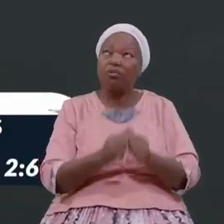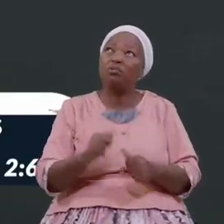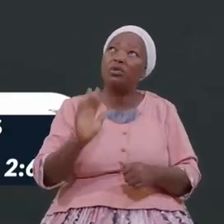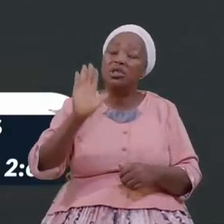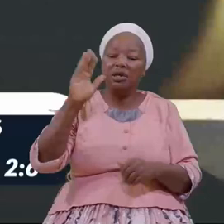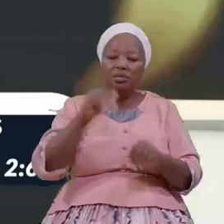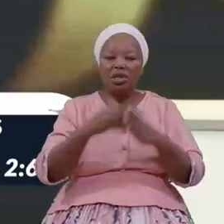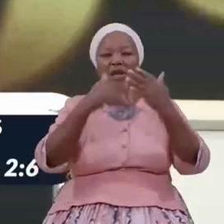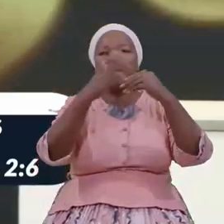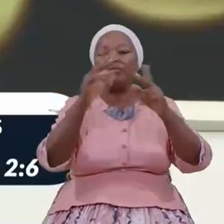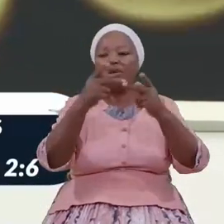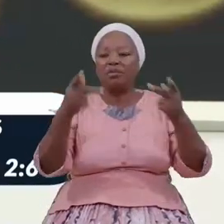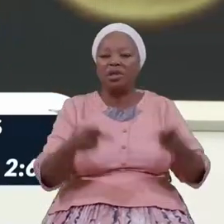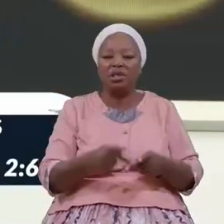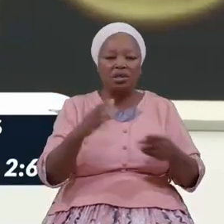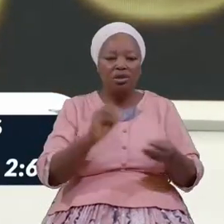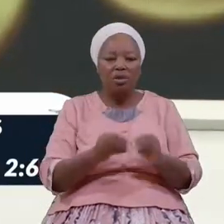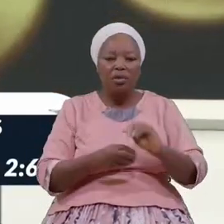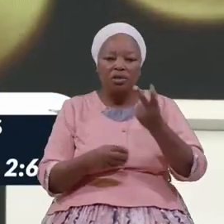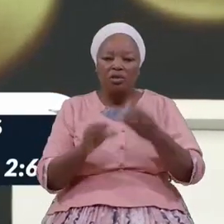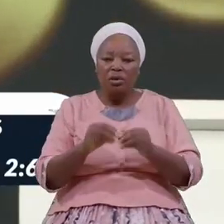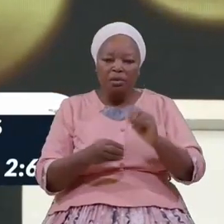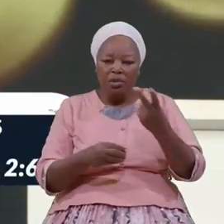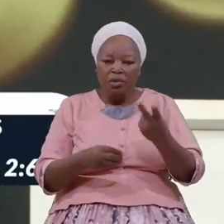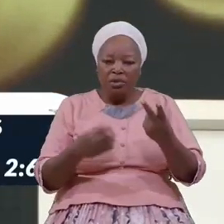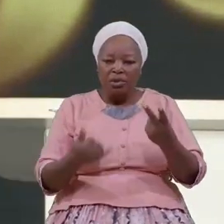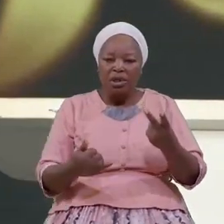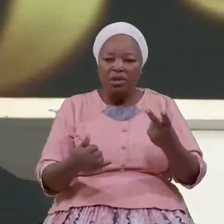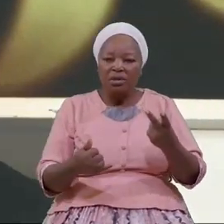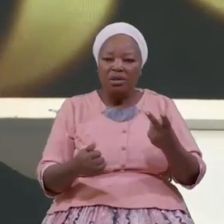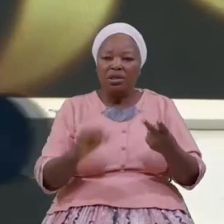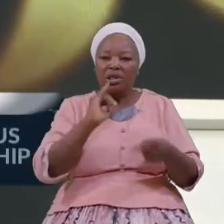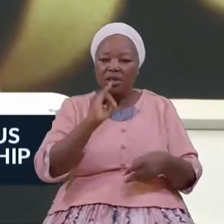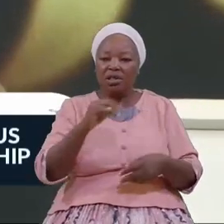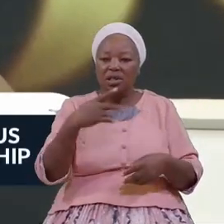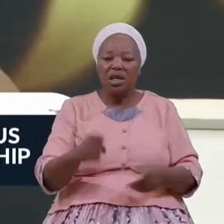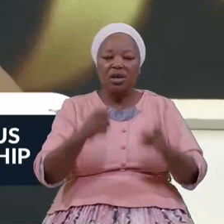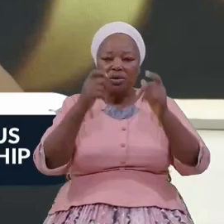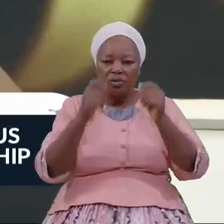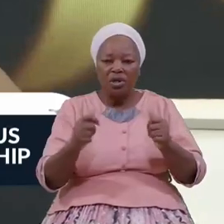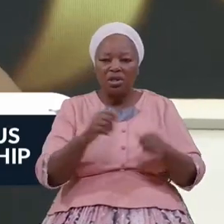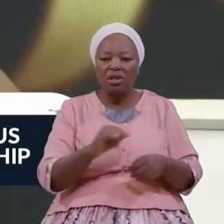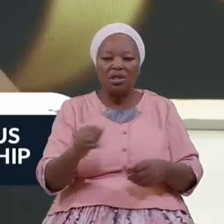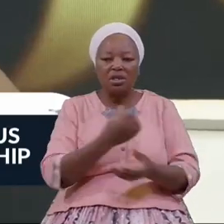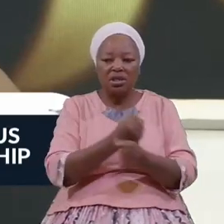fait élever et nous sommes maintenant assis avec lui dans les lieux célestes. Deux, ici, c'est le